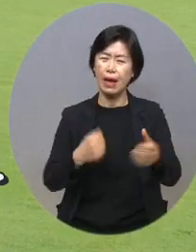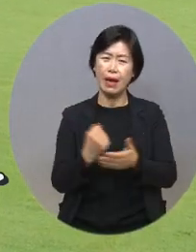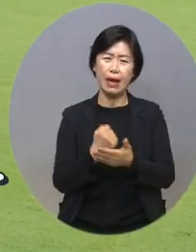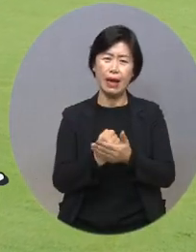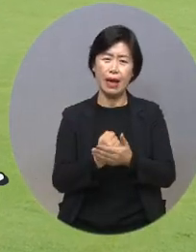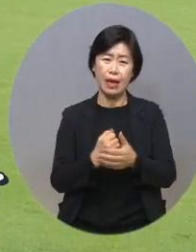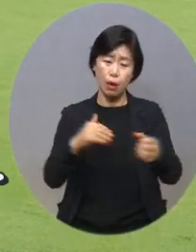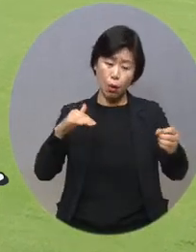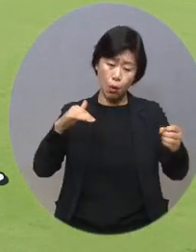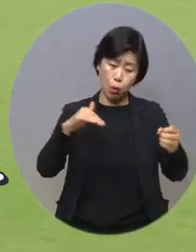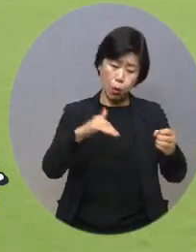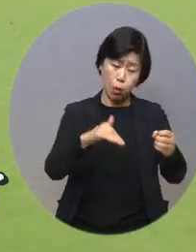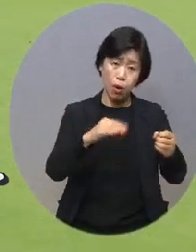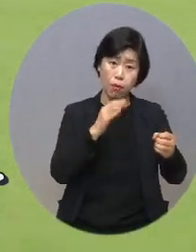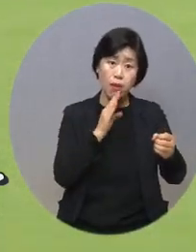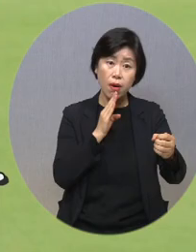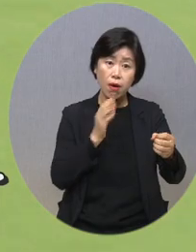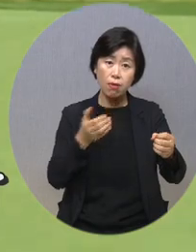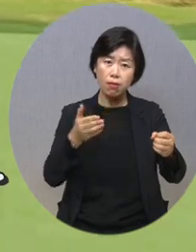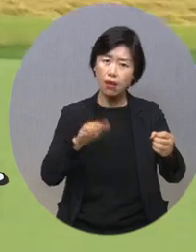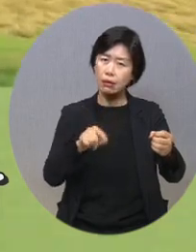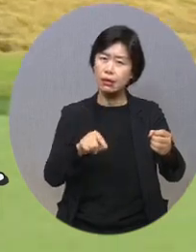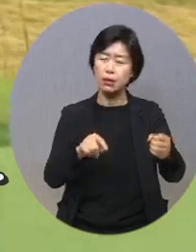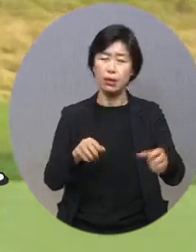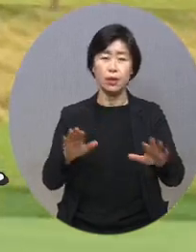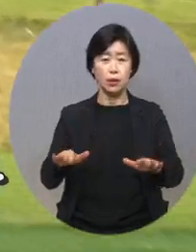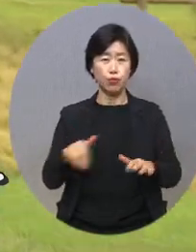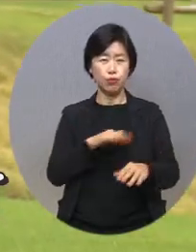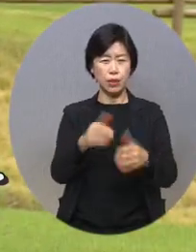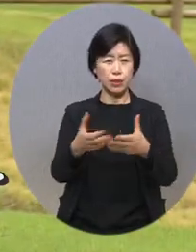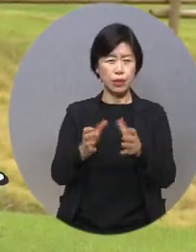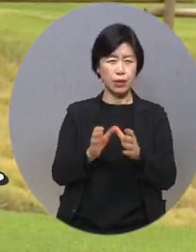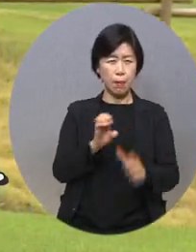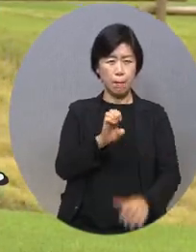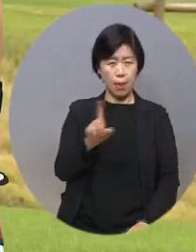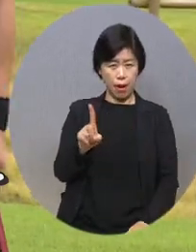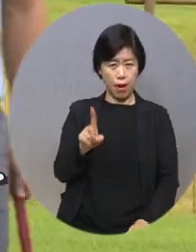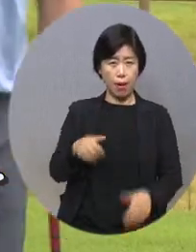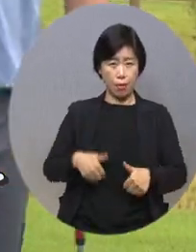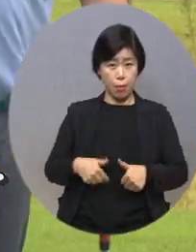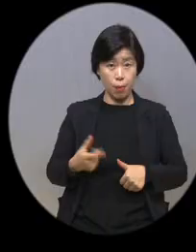내리막이잖아. 계속. 오빠, 우리는 이게 파천 파였지. 어. 저 넣어야 보기인데 저 사람들은 뻗이잖아.